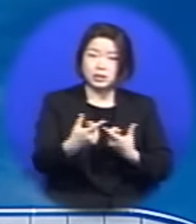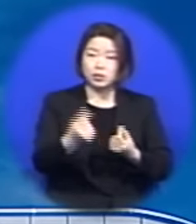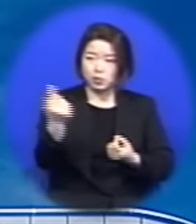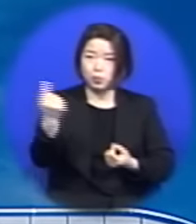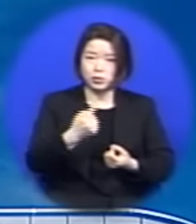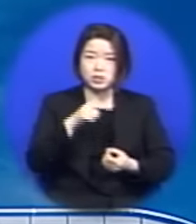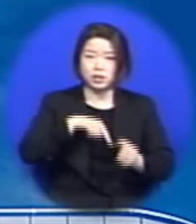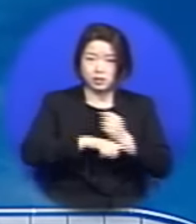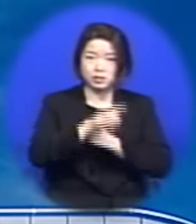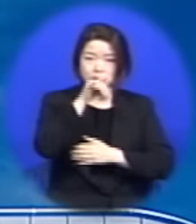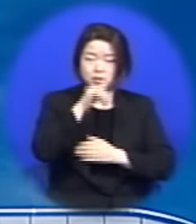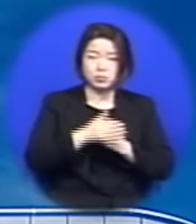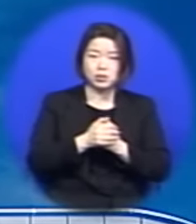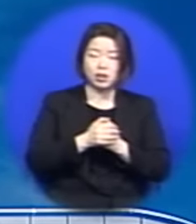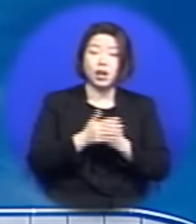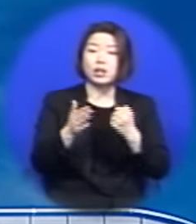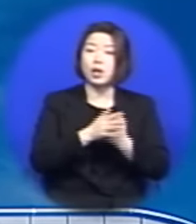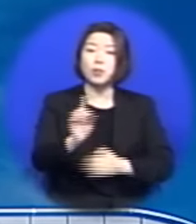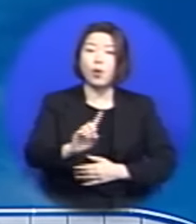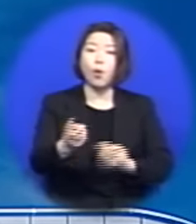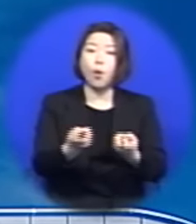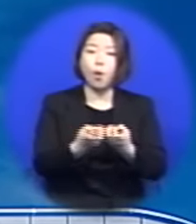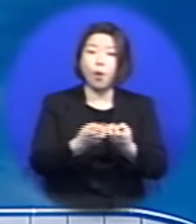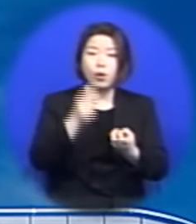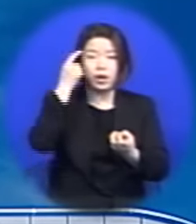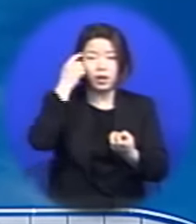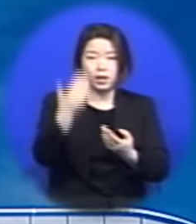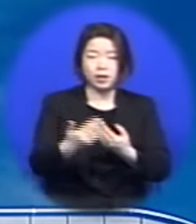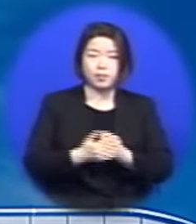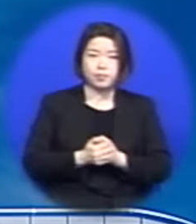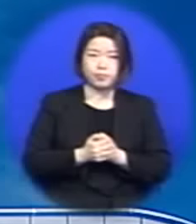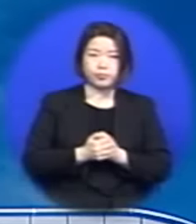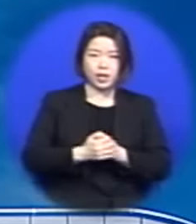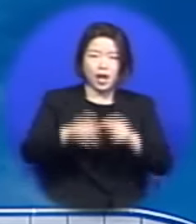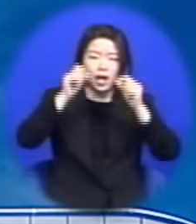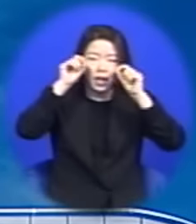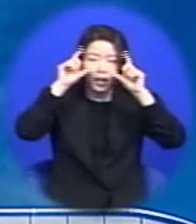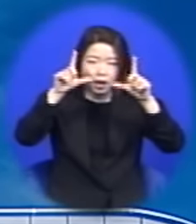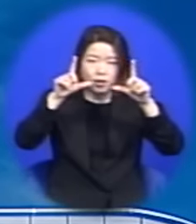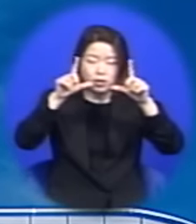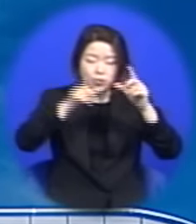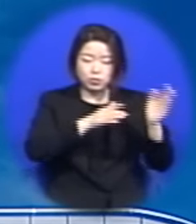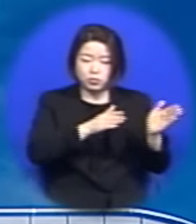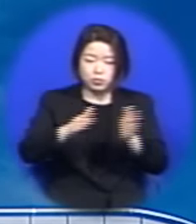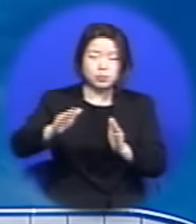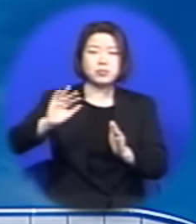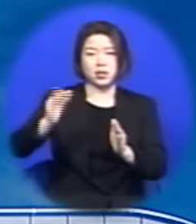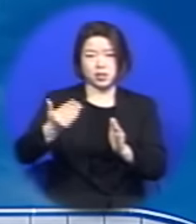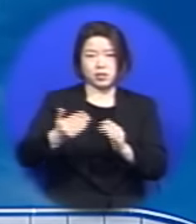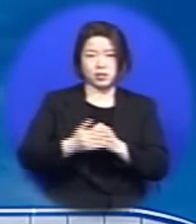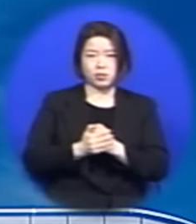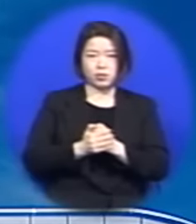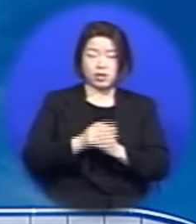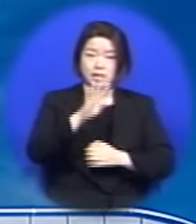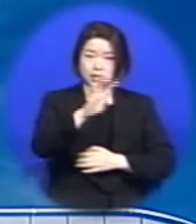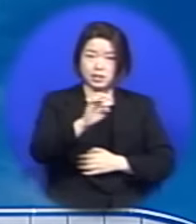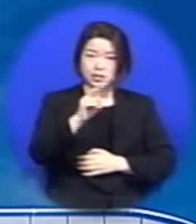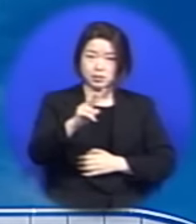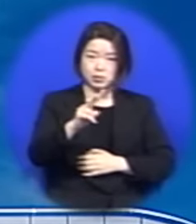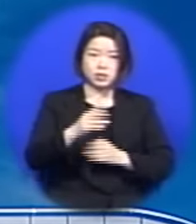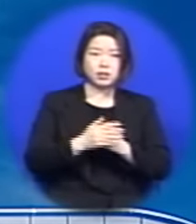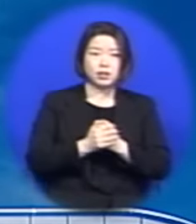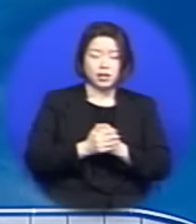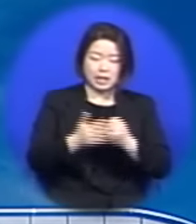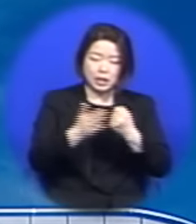거예요 그래서 어떻게 하라는 겁니까 깨어 있고 준비하라는 겁니다 42절 그러므로